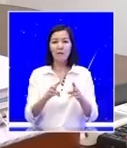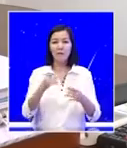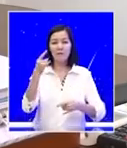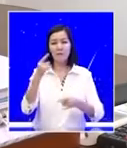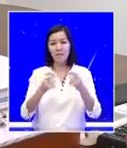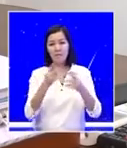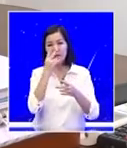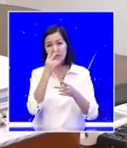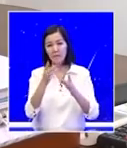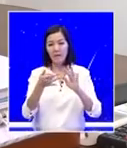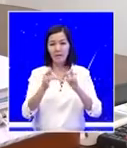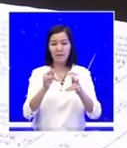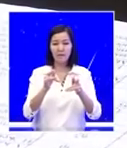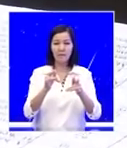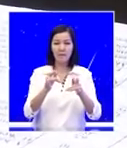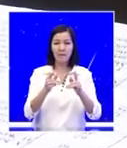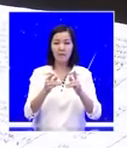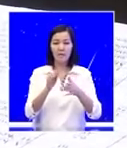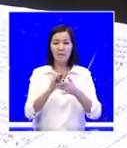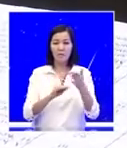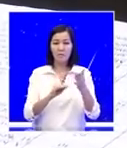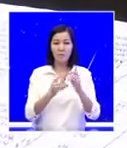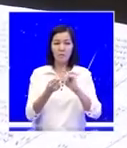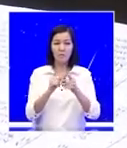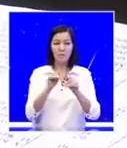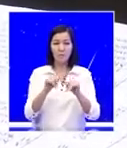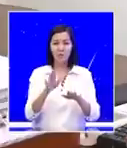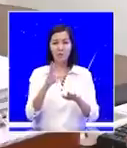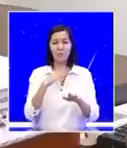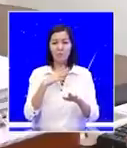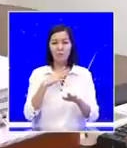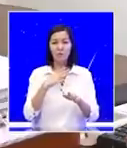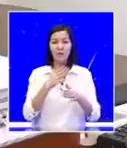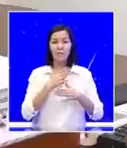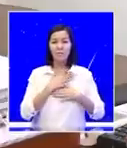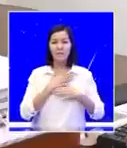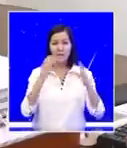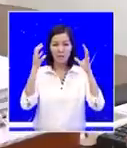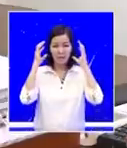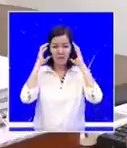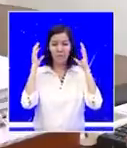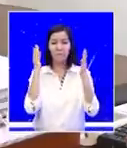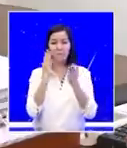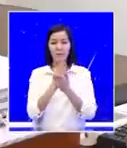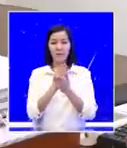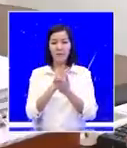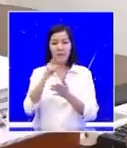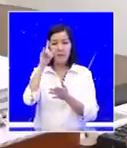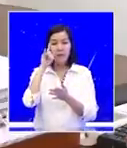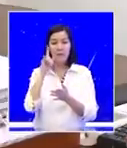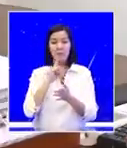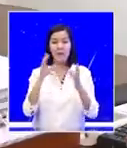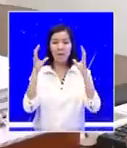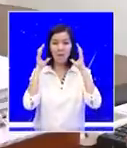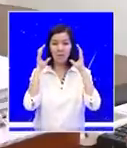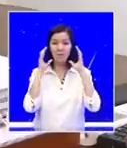теледидарға интернетке көшіліп бұл мәселе шешіліп отыр. Сонан кейін бізде радиомыз бар, Қазақ радиосы,